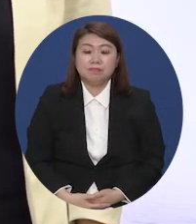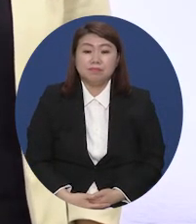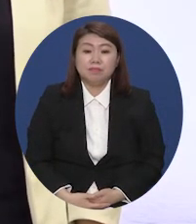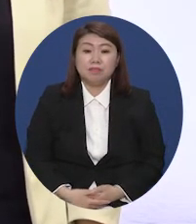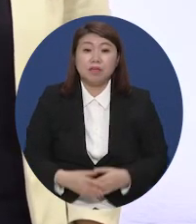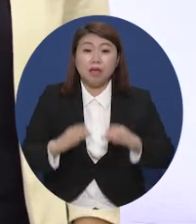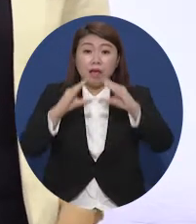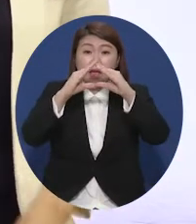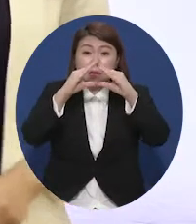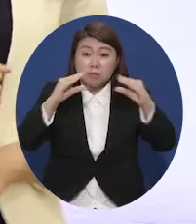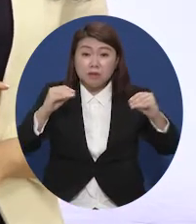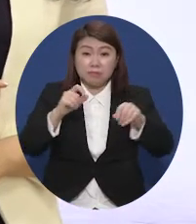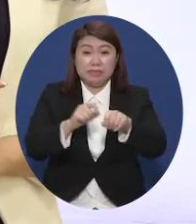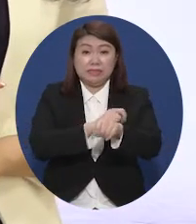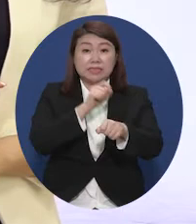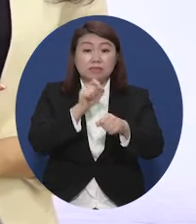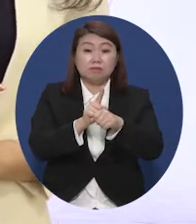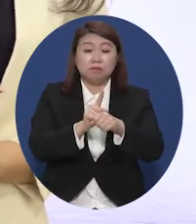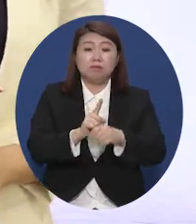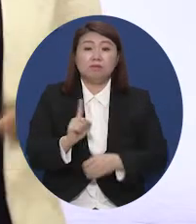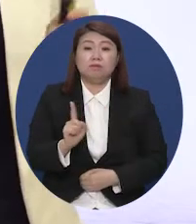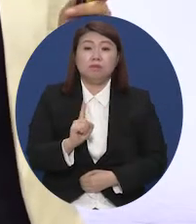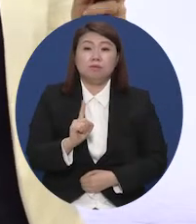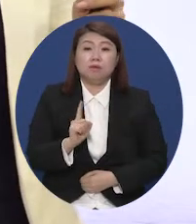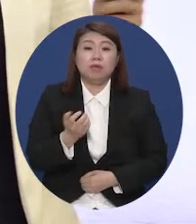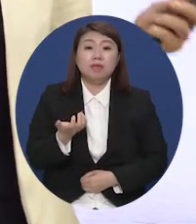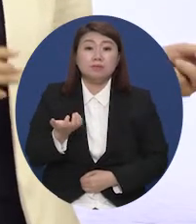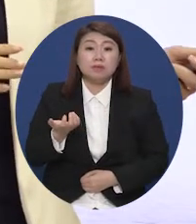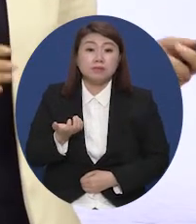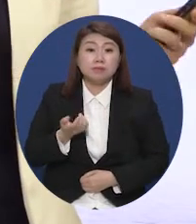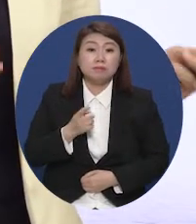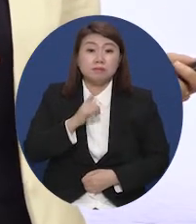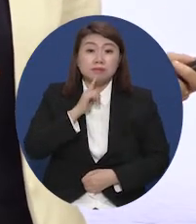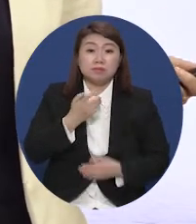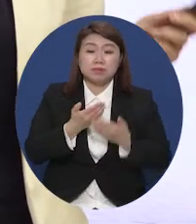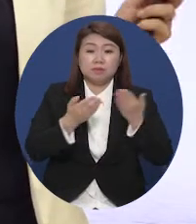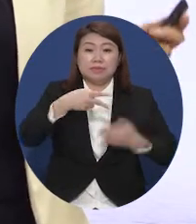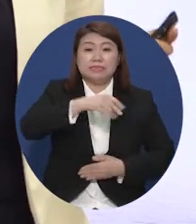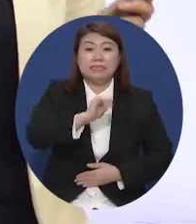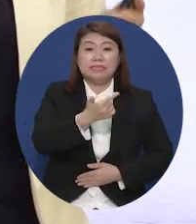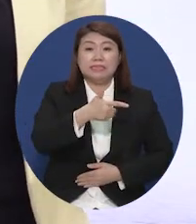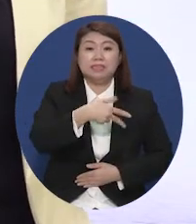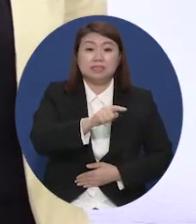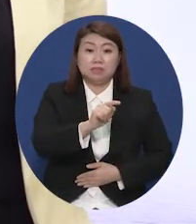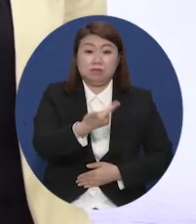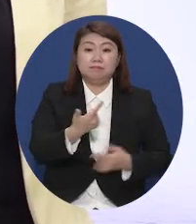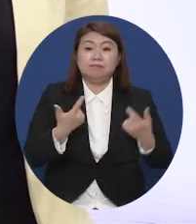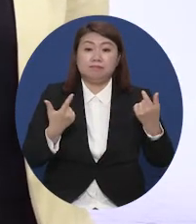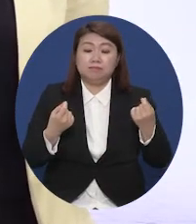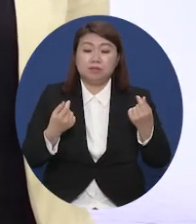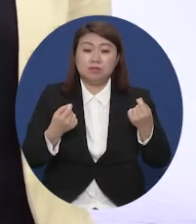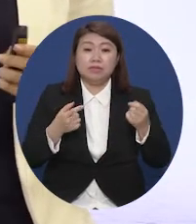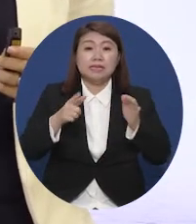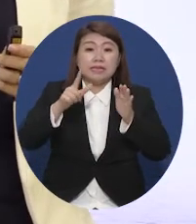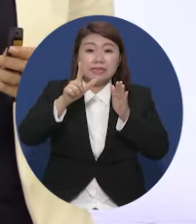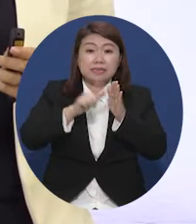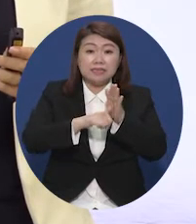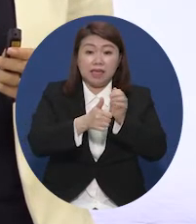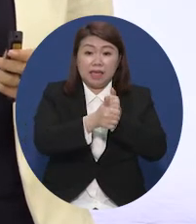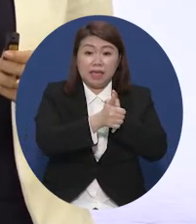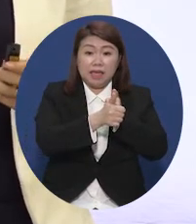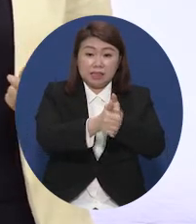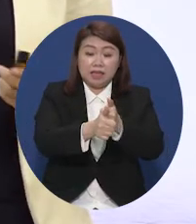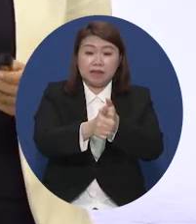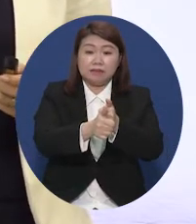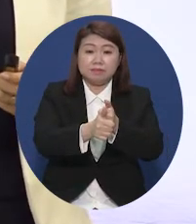마야 피라미드들의 특징을 좀 살펴보도록 하겠습니다 지금 이제 앞서서 보신 신전들이 마야의 피라미드인 거죠 물론 시대에